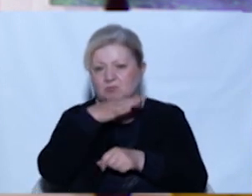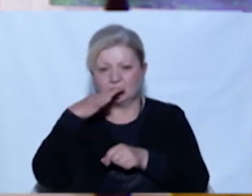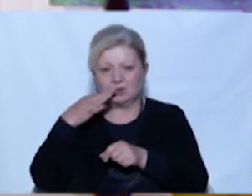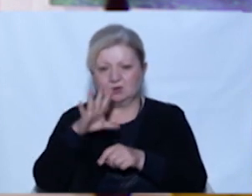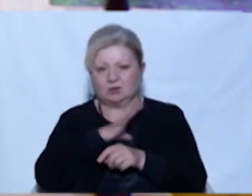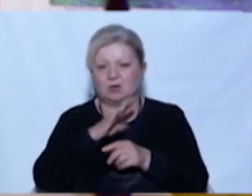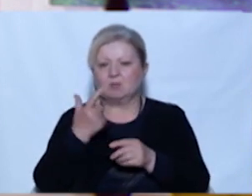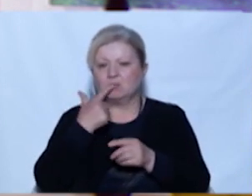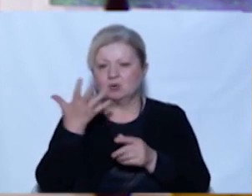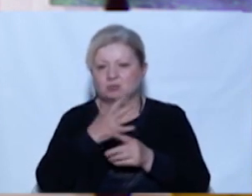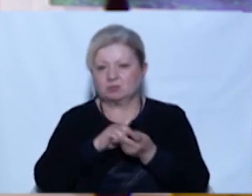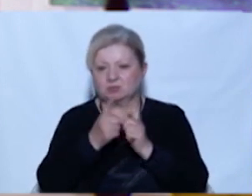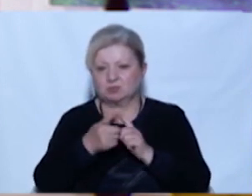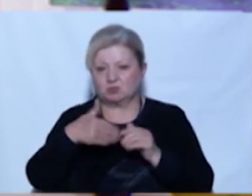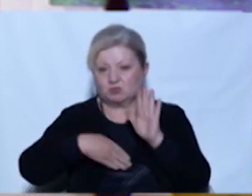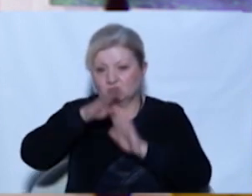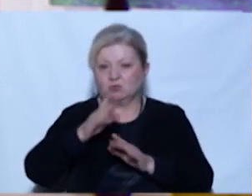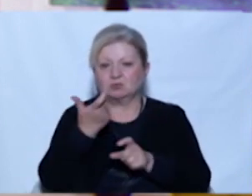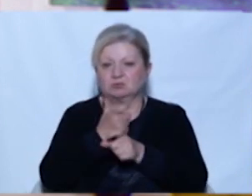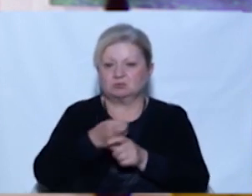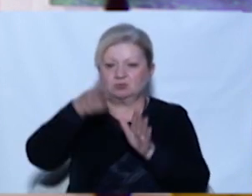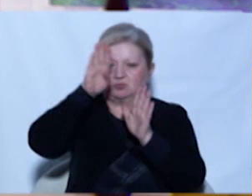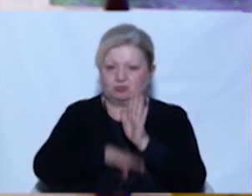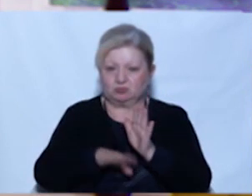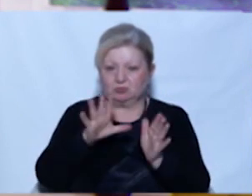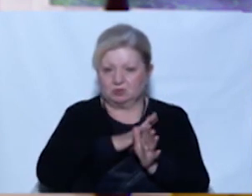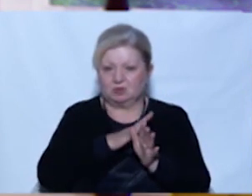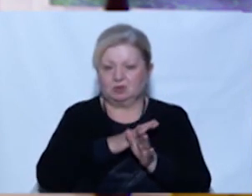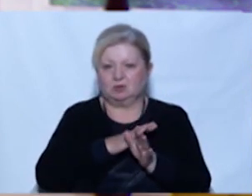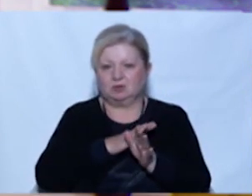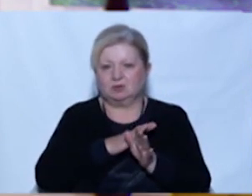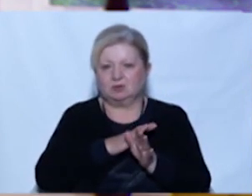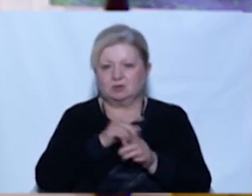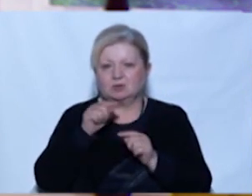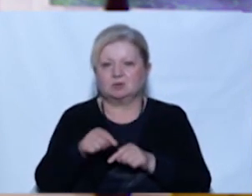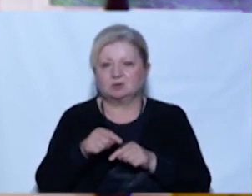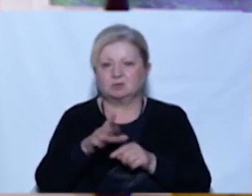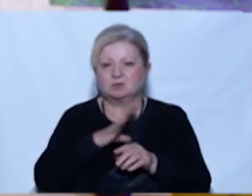მდგომარეობა გაუმჯობესების მაგიერ საშინლად გაუარეს და ხმამ